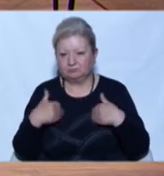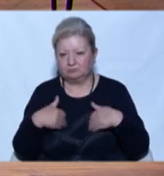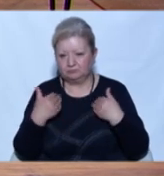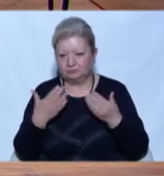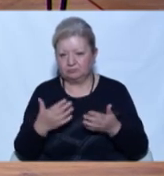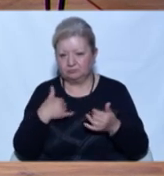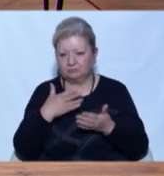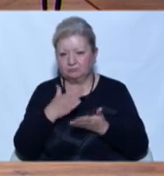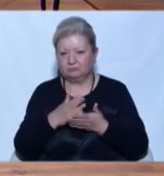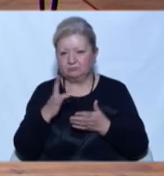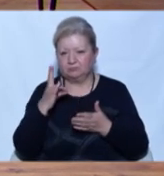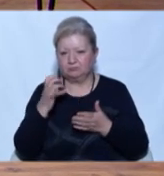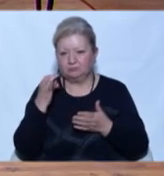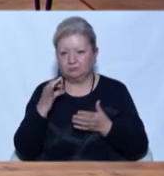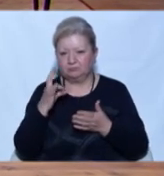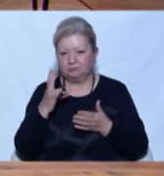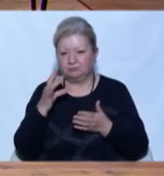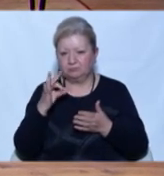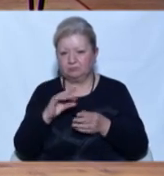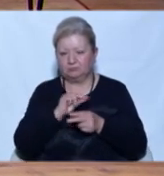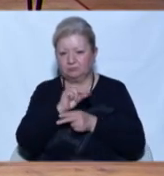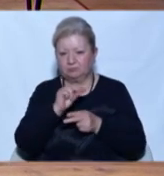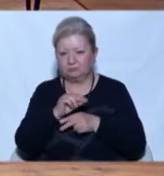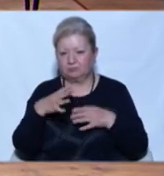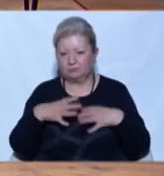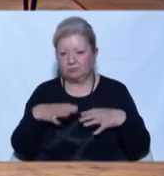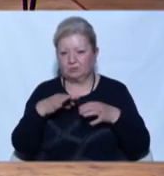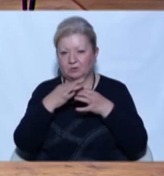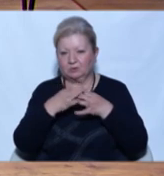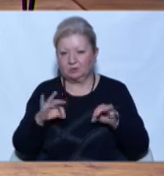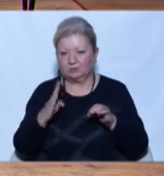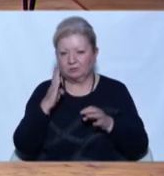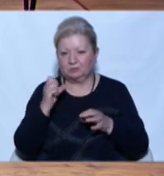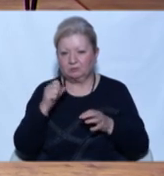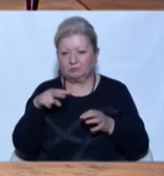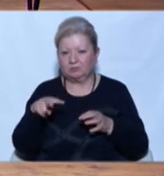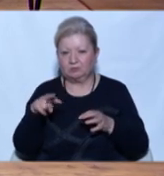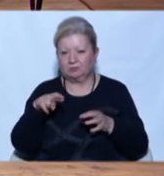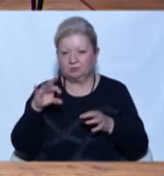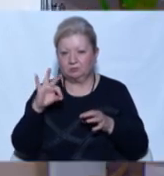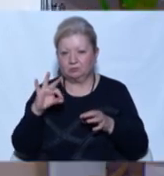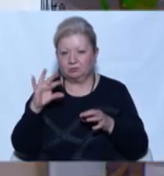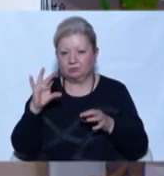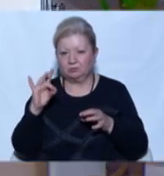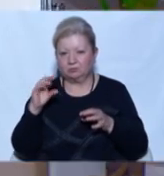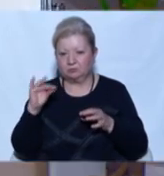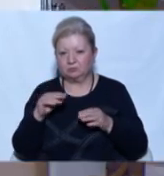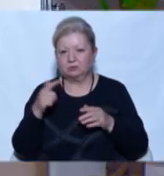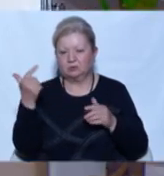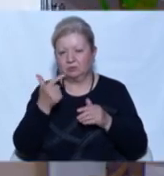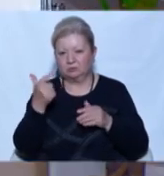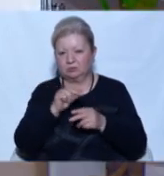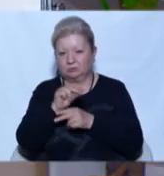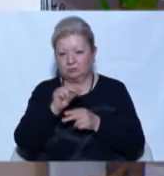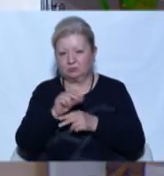მოგესალმებით, მე ვარ ნინო გულმაკარაშვილი, ვასწავლე თბილისის თავისუფალი ვალდორფის სკოლაში გეოგრაფიას. დღეს ჩვენი